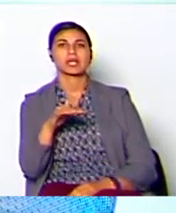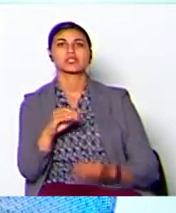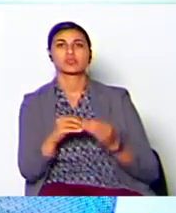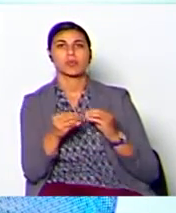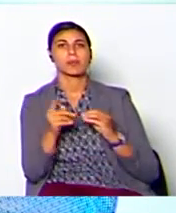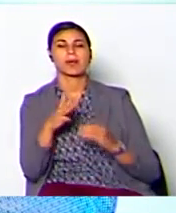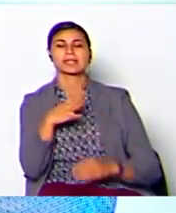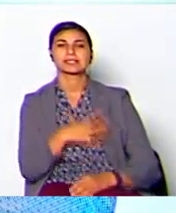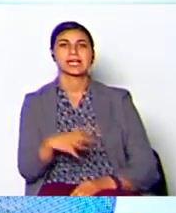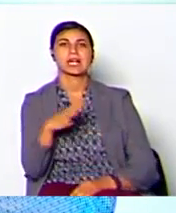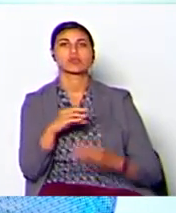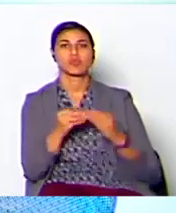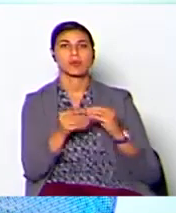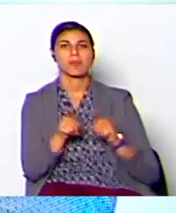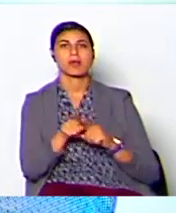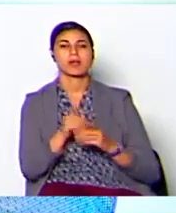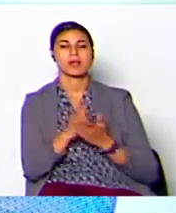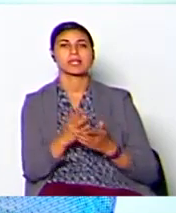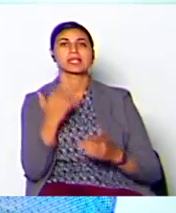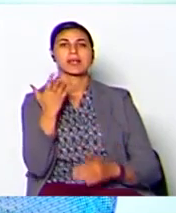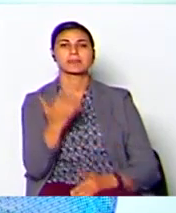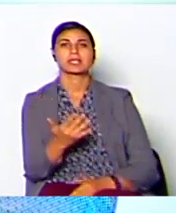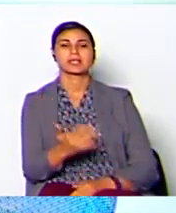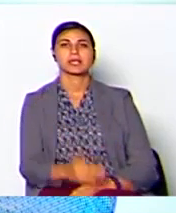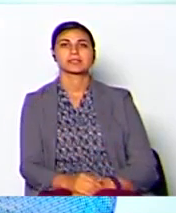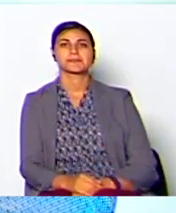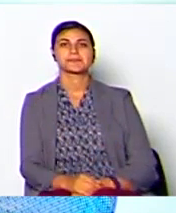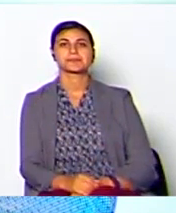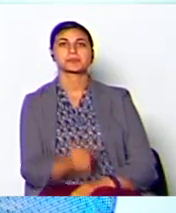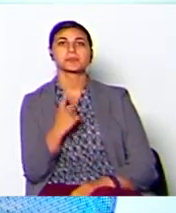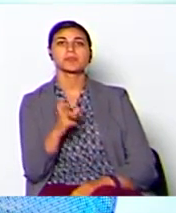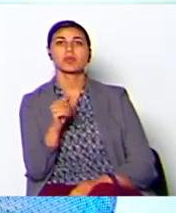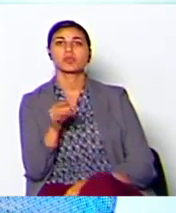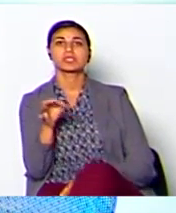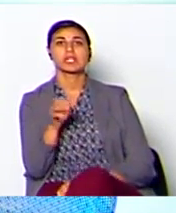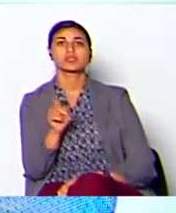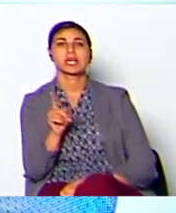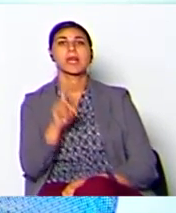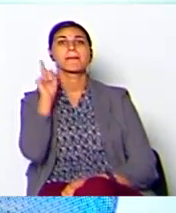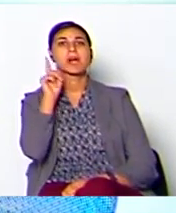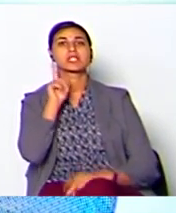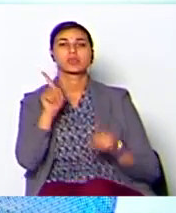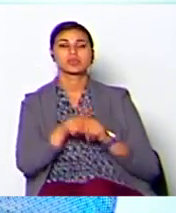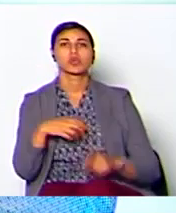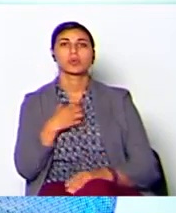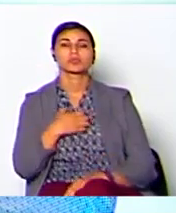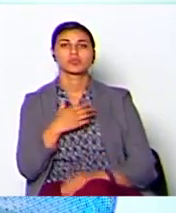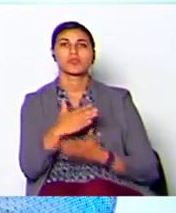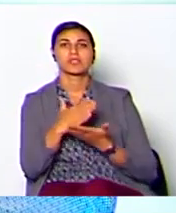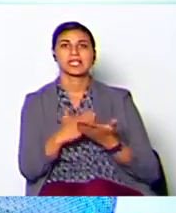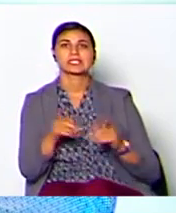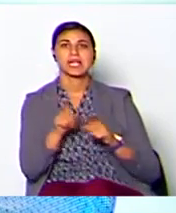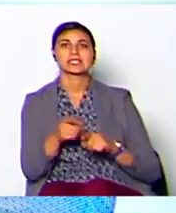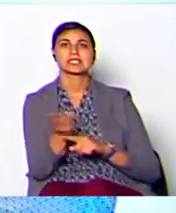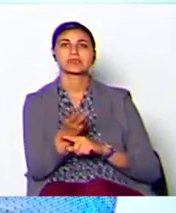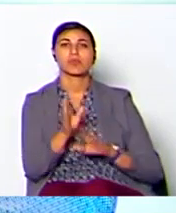ეს მთლიანად საქართველოს პრობლემაა, იმდენად რამდენადაც მარტო ბოლნისის რაიონის კი არა, მარნეულის მნიშვნელოვანი ნაწილი ამით